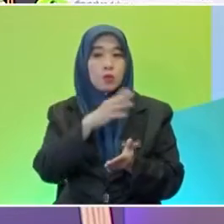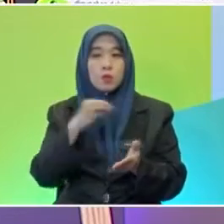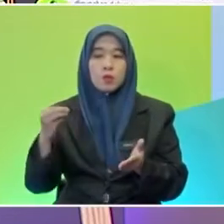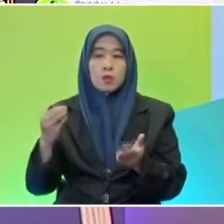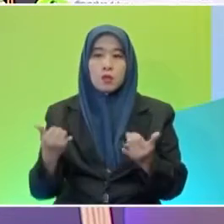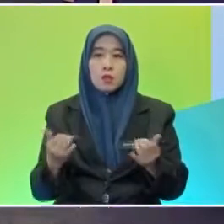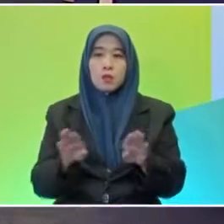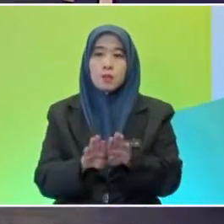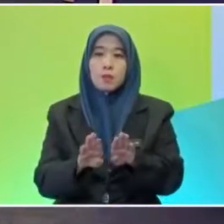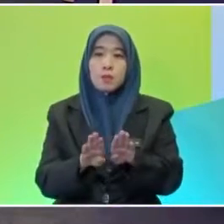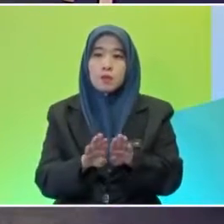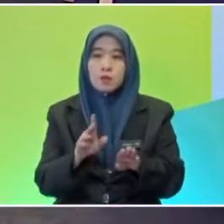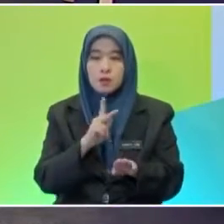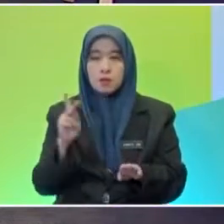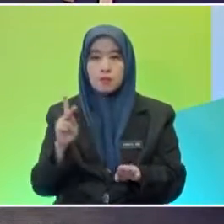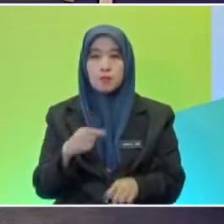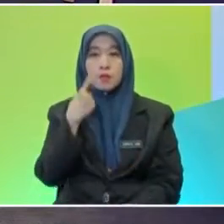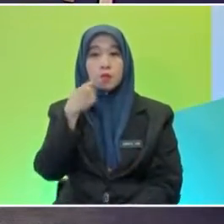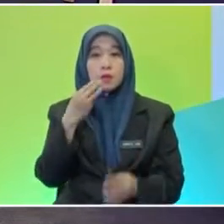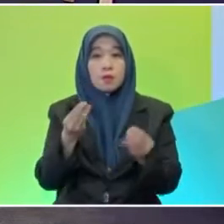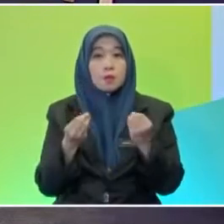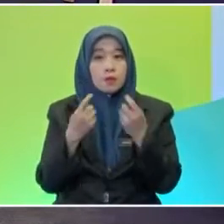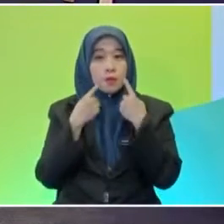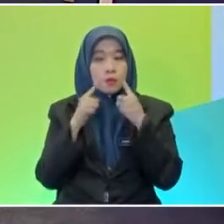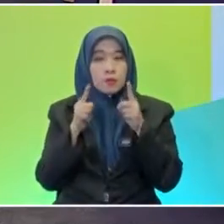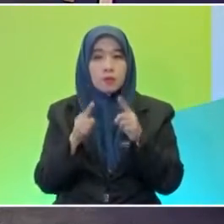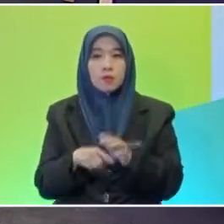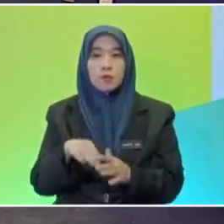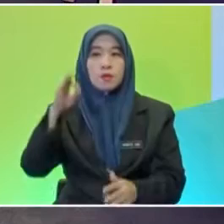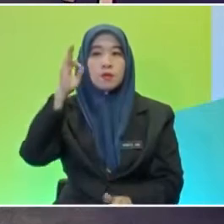Coba jawab siapa